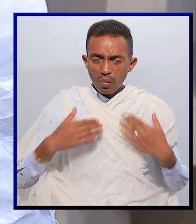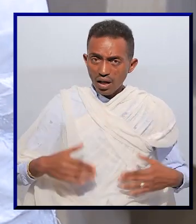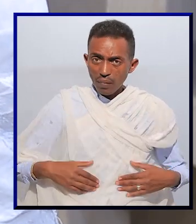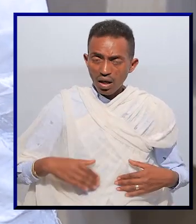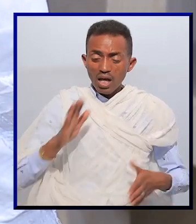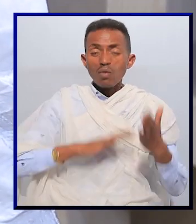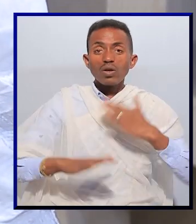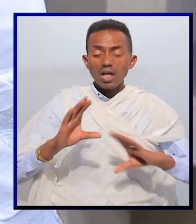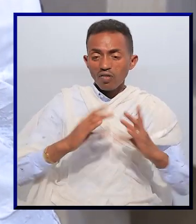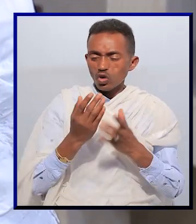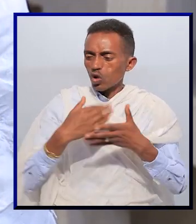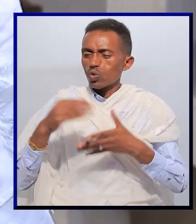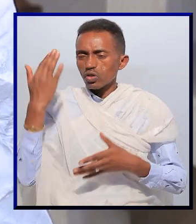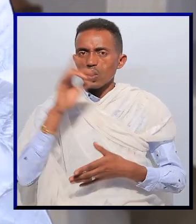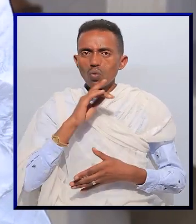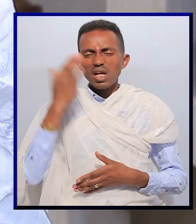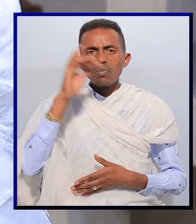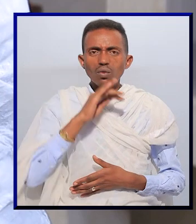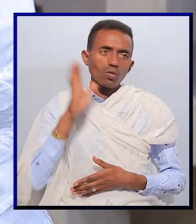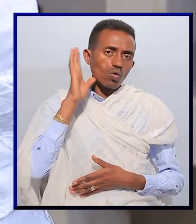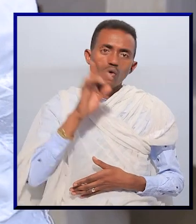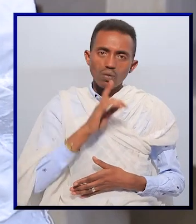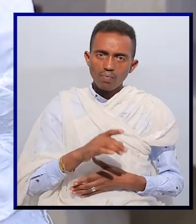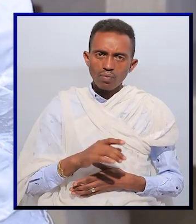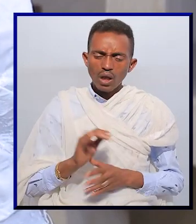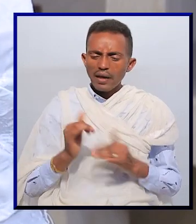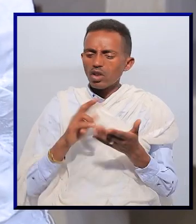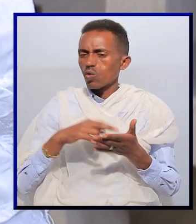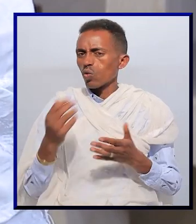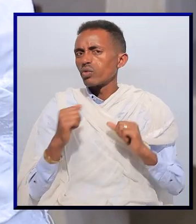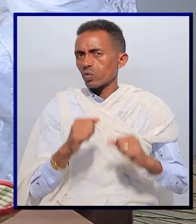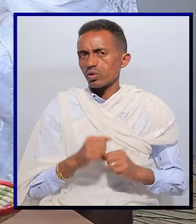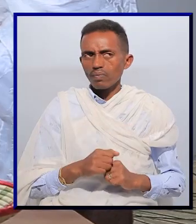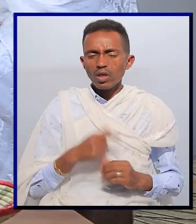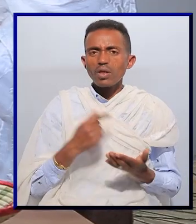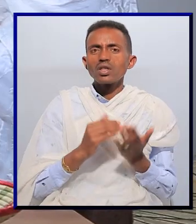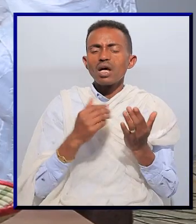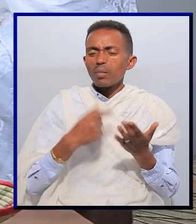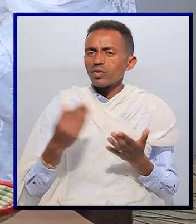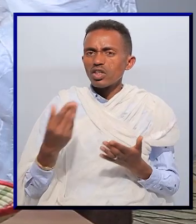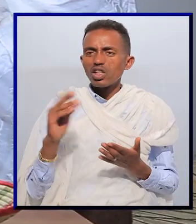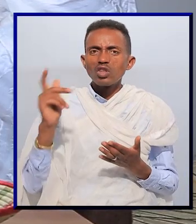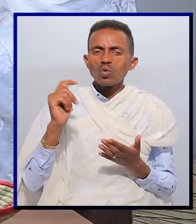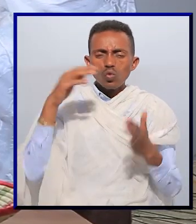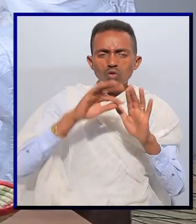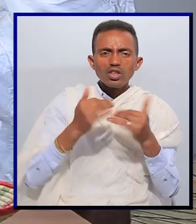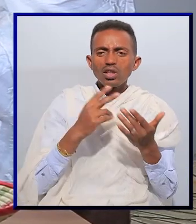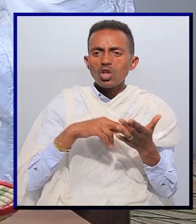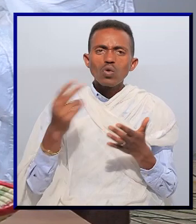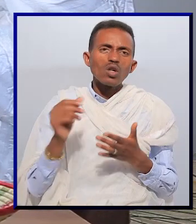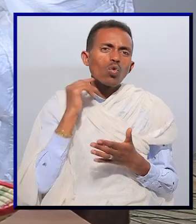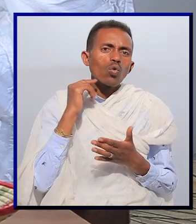እናስባለን ጉሮሮ። እንዴት ነው ታዲያ በዚህ ሂደት ውስጥ ተጠቂ ሊሆን የሚችለው ጉሮሮአችን? ያው እነሱ